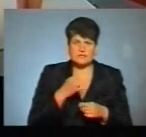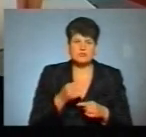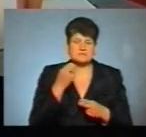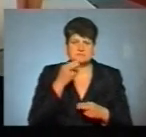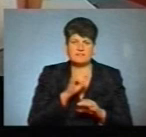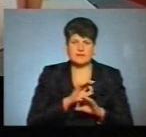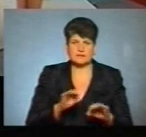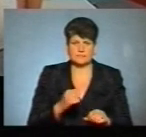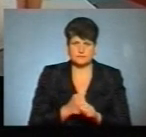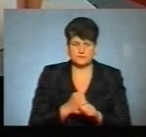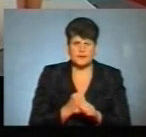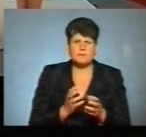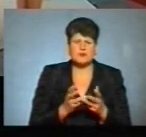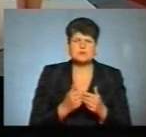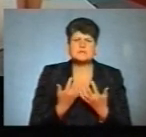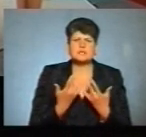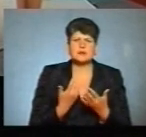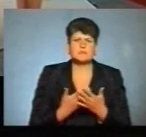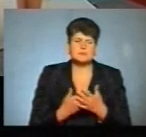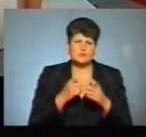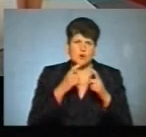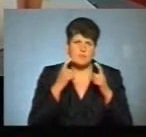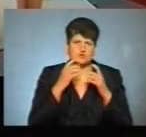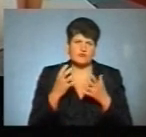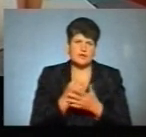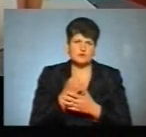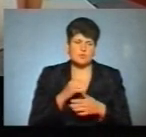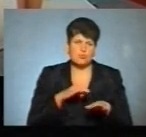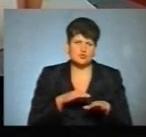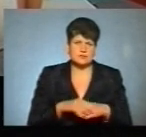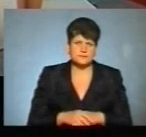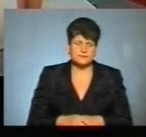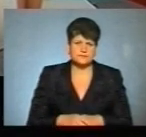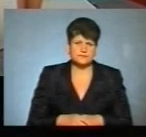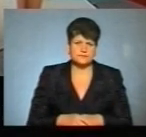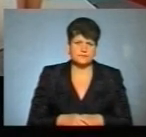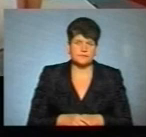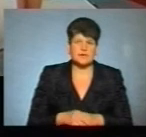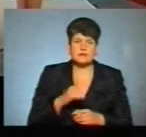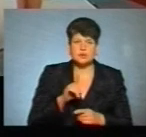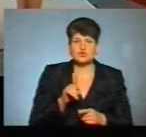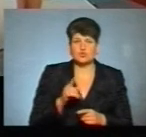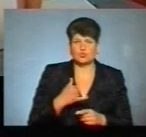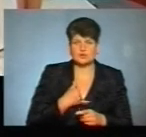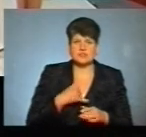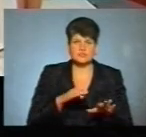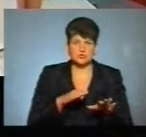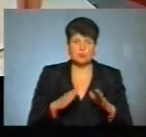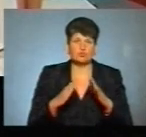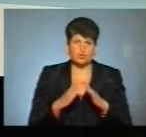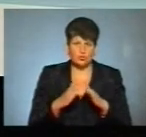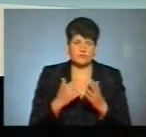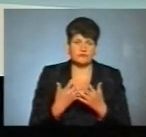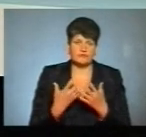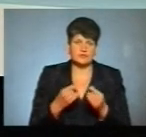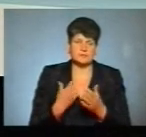і діяло. А підраховували, скільки приблизно масок вдалося вже пошити за цей час? Десь от ті, що в нас шиють вдома, так, то вже,